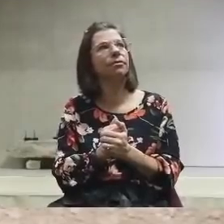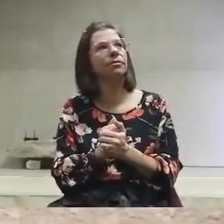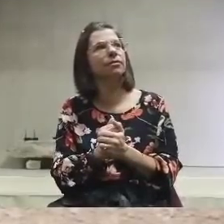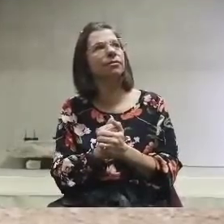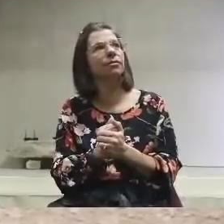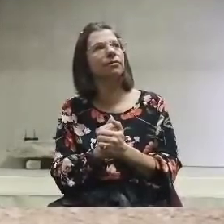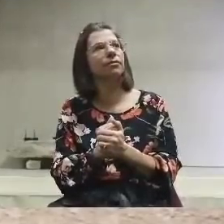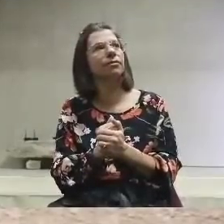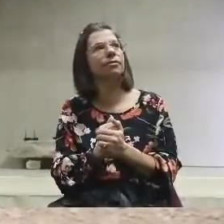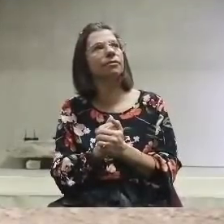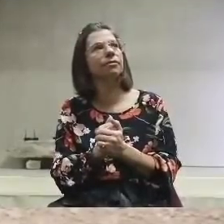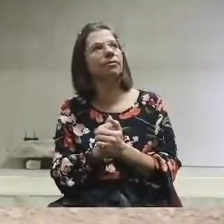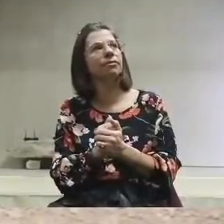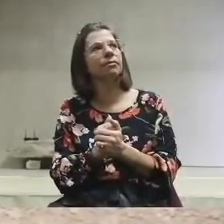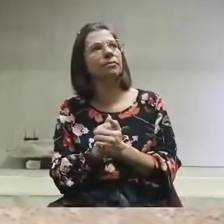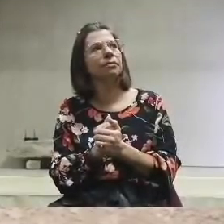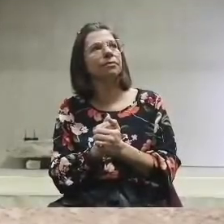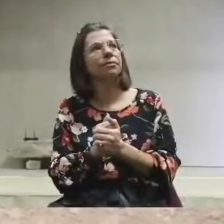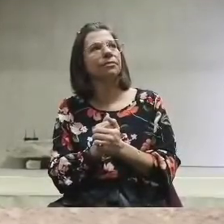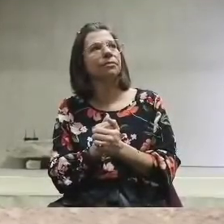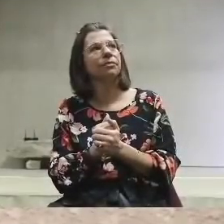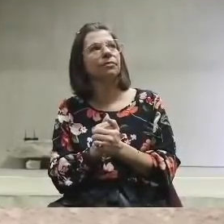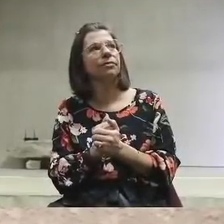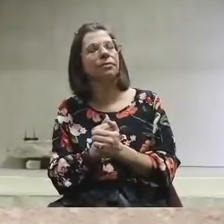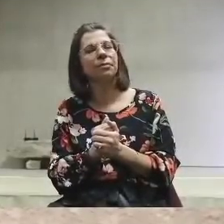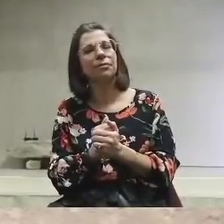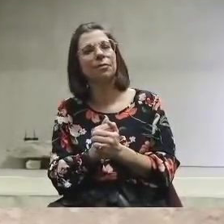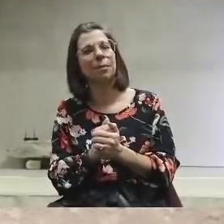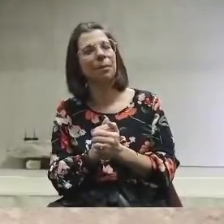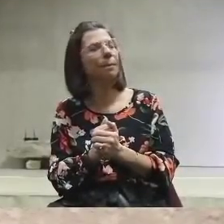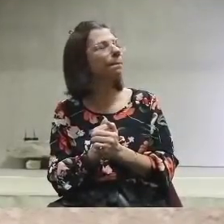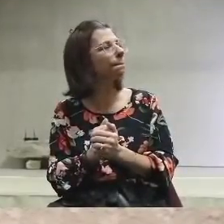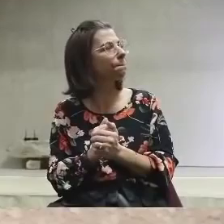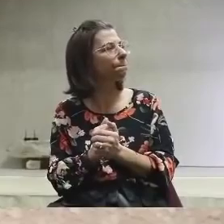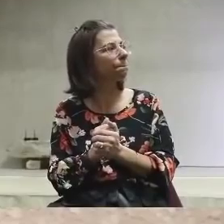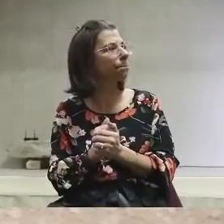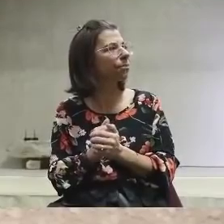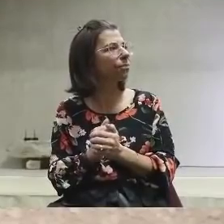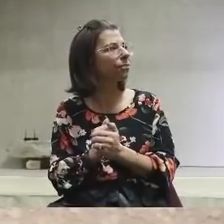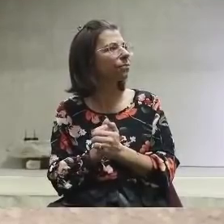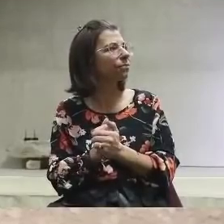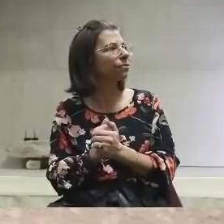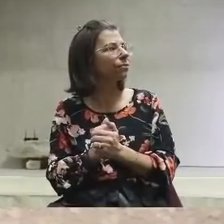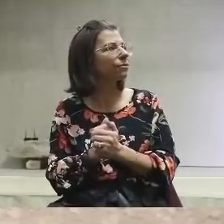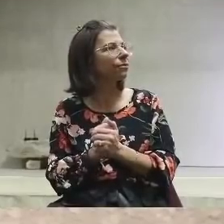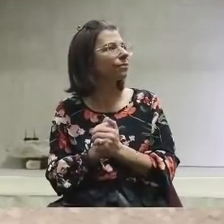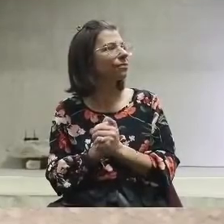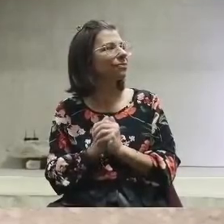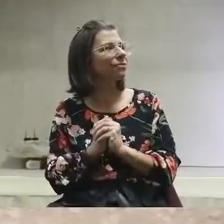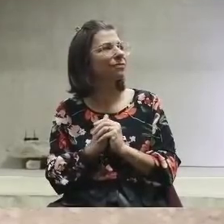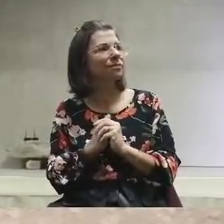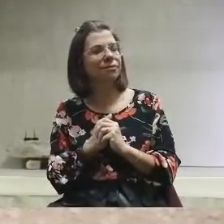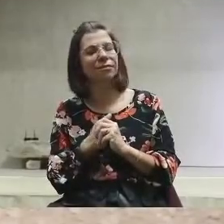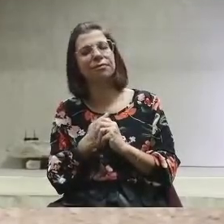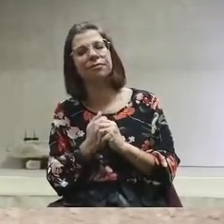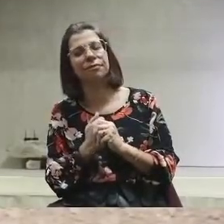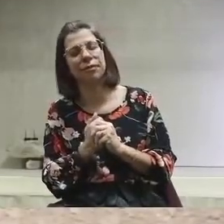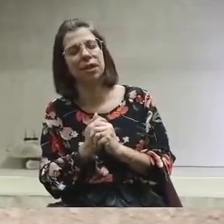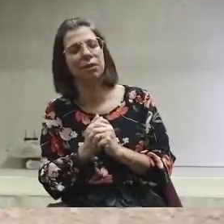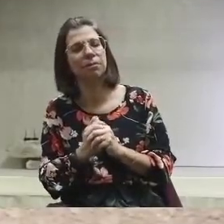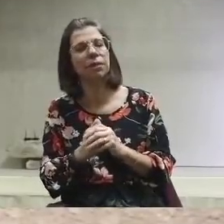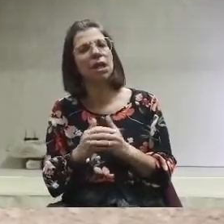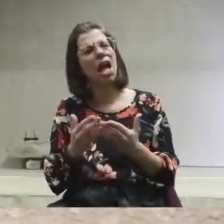tout un message. Et c'est pour ça que je fais comme un rappel de ces fondamentaux, de ce qui